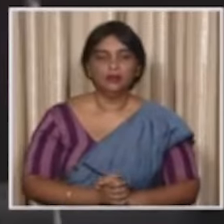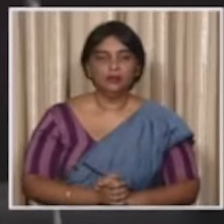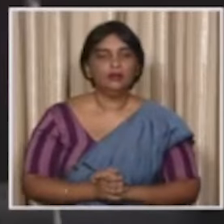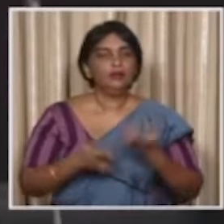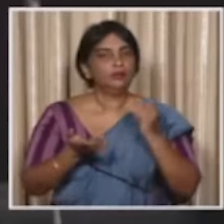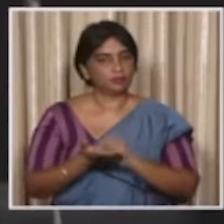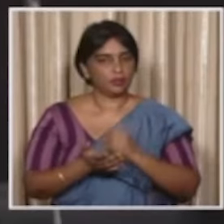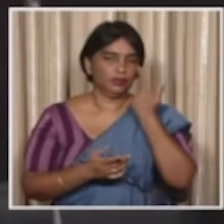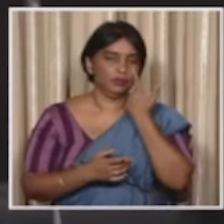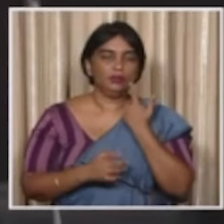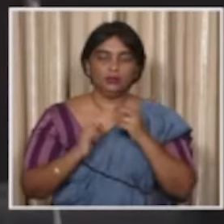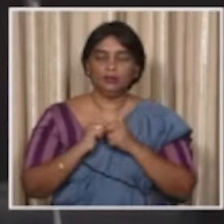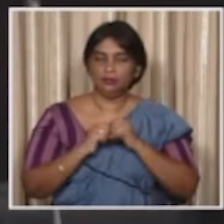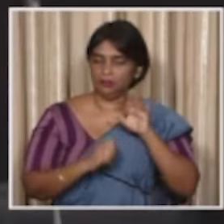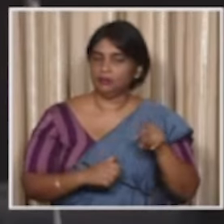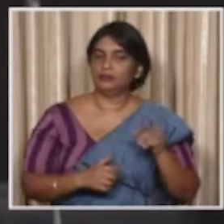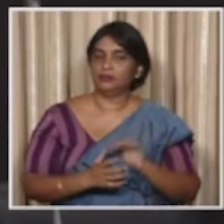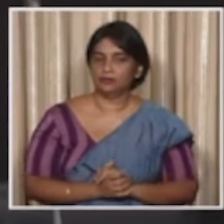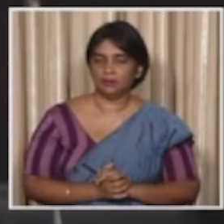ඊළඟට තව කනගාටුදායක තත්ත්වයක් තියෙනවා.